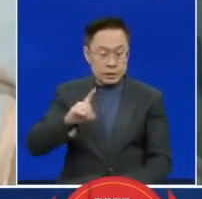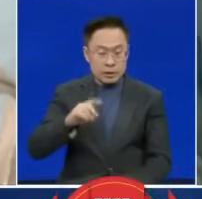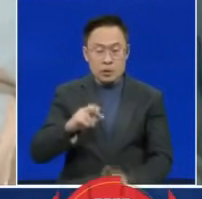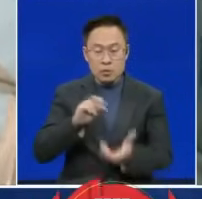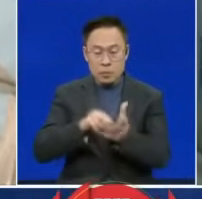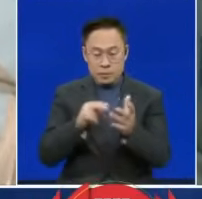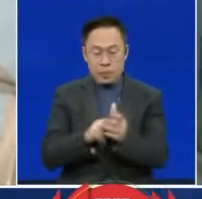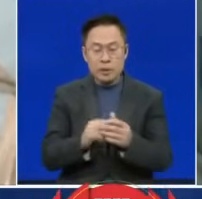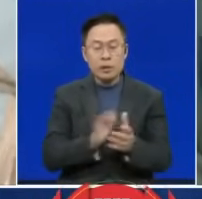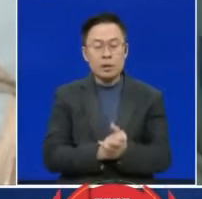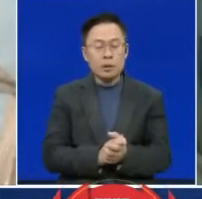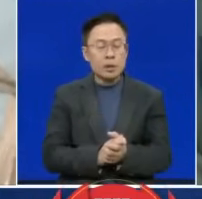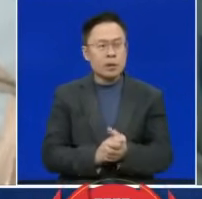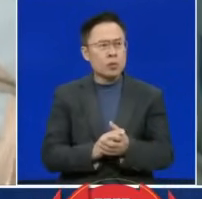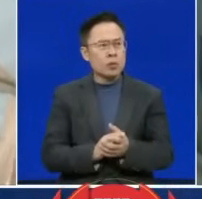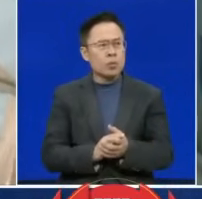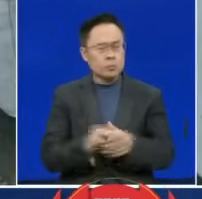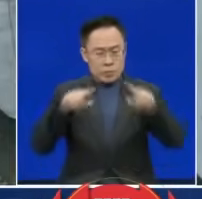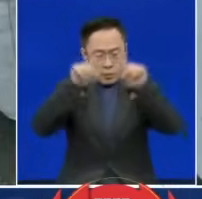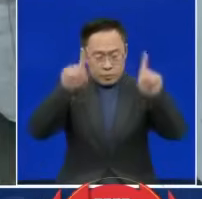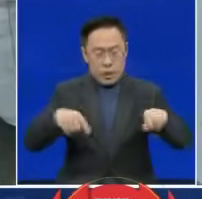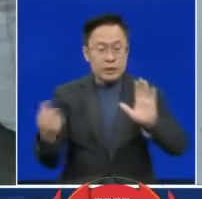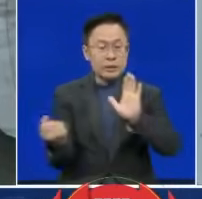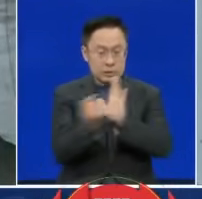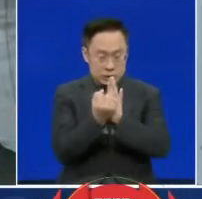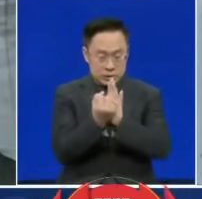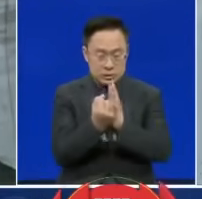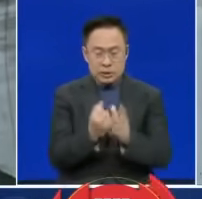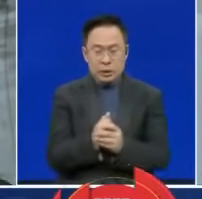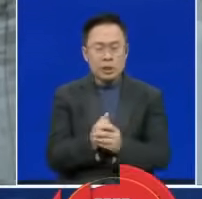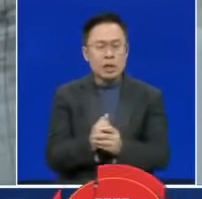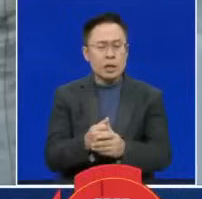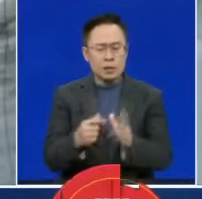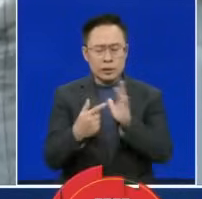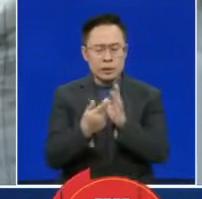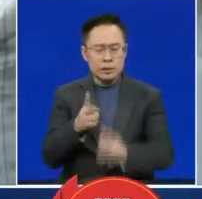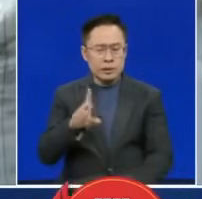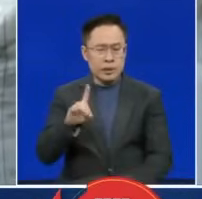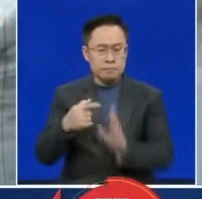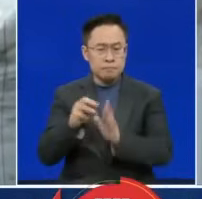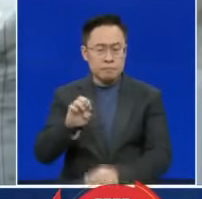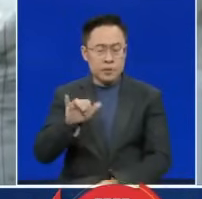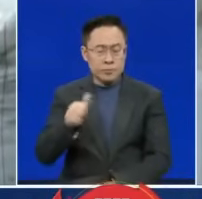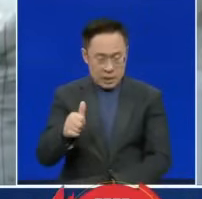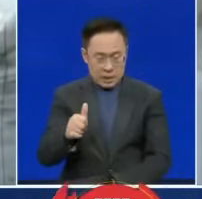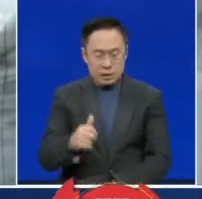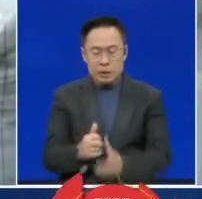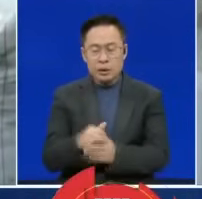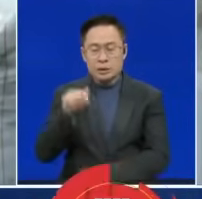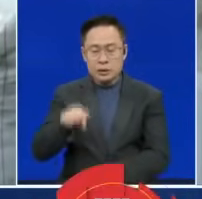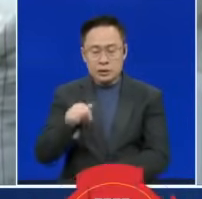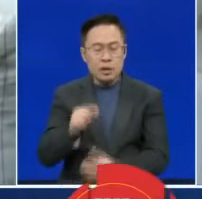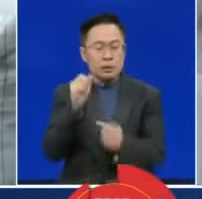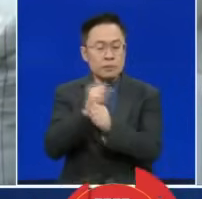เพราะฉะนั้นไอ้การดำเนินการเรื่องครอบครองวัตถุอันตรายต้องดูเจตนาเก่อนแปลว่าตอนเแจ้งข้อกล่าวหาเฉพาะที่นี่นะแจ้งได้